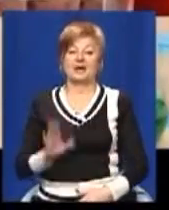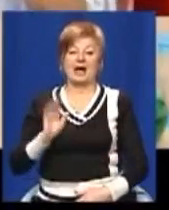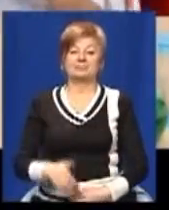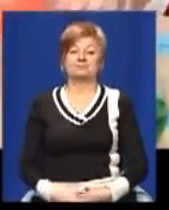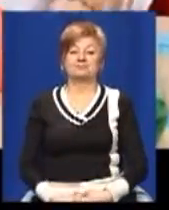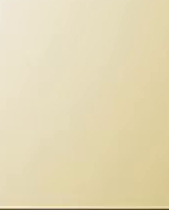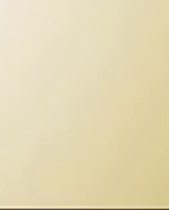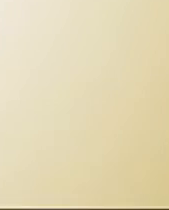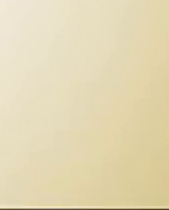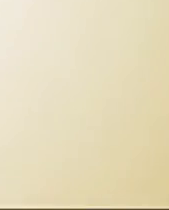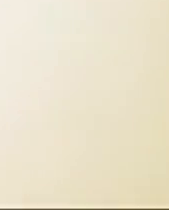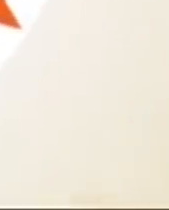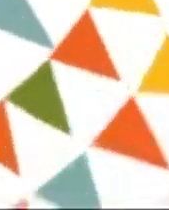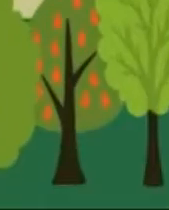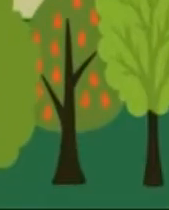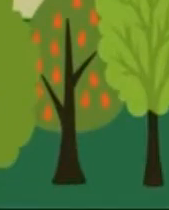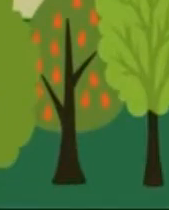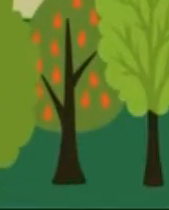Бувайте.